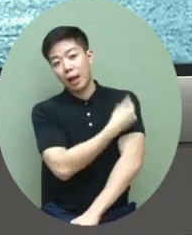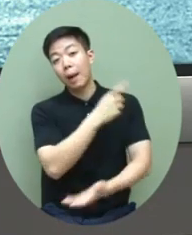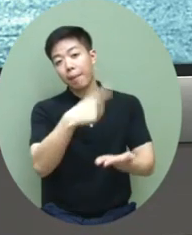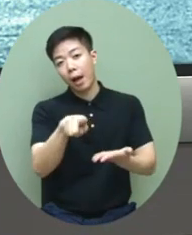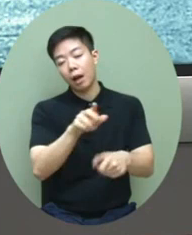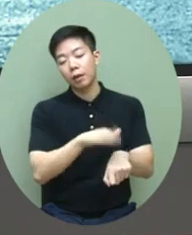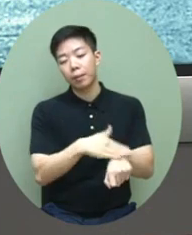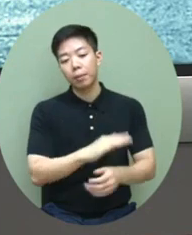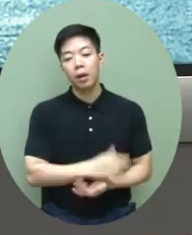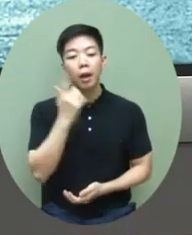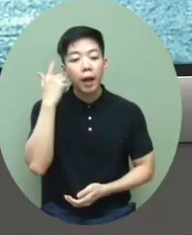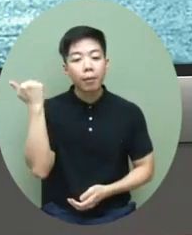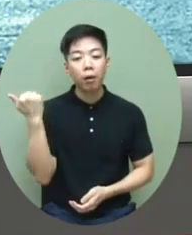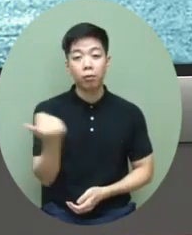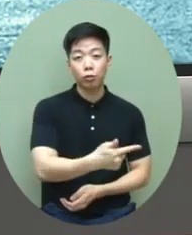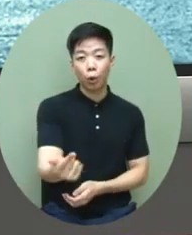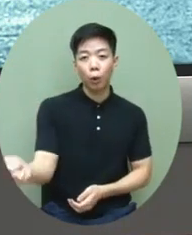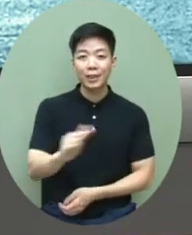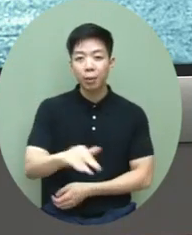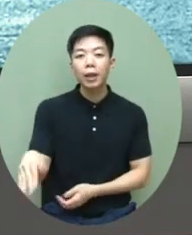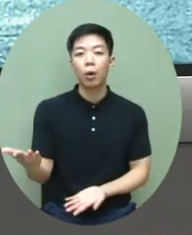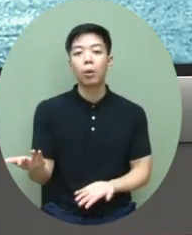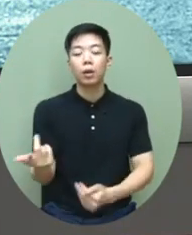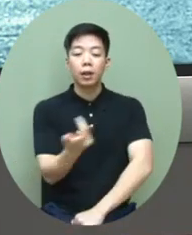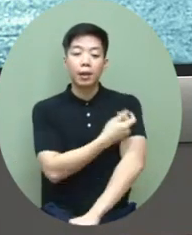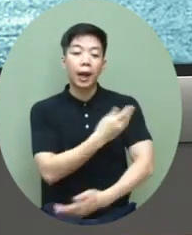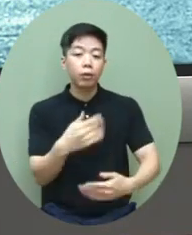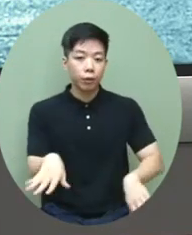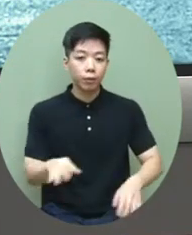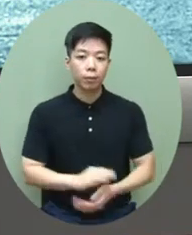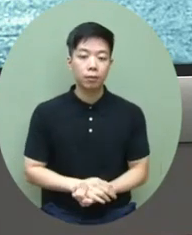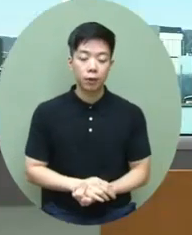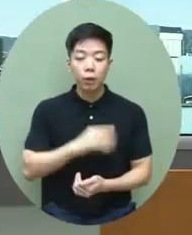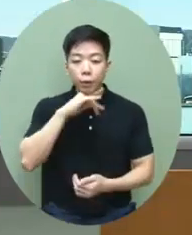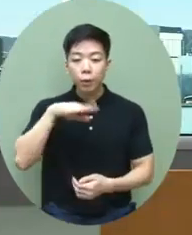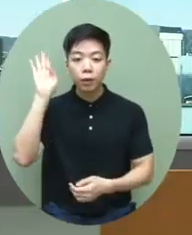have less chance to get a serious condition. 下一題啊，